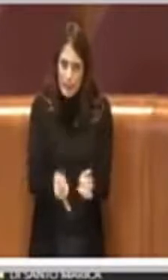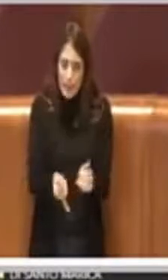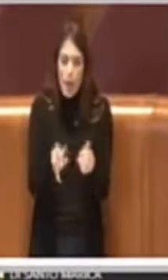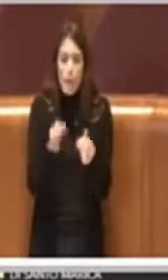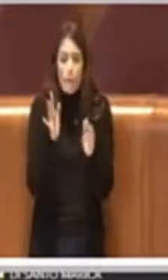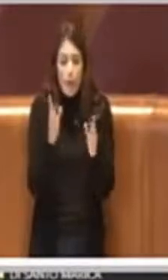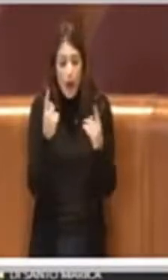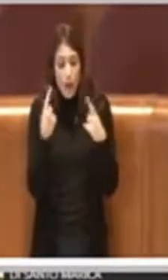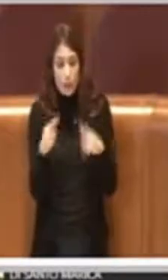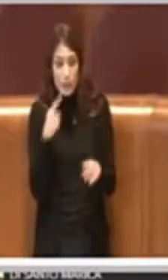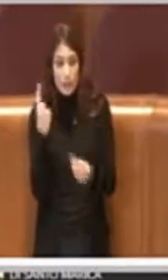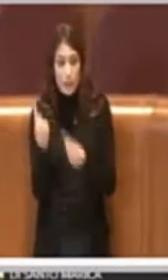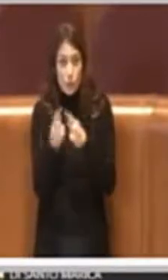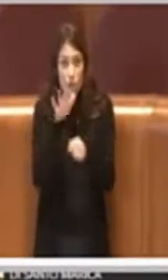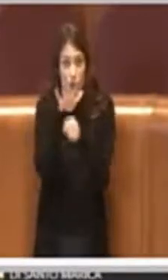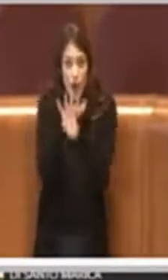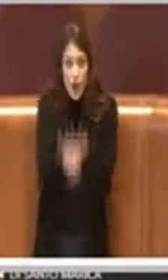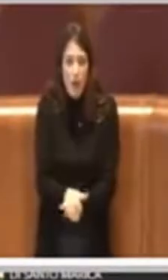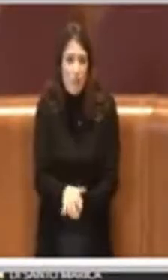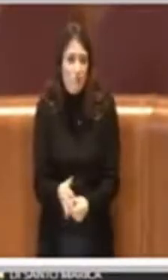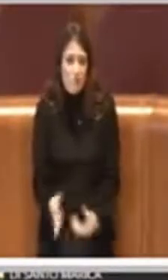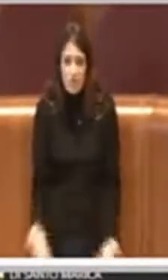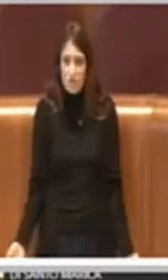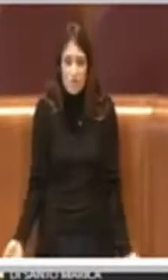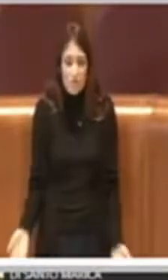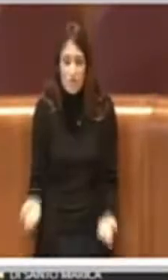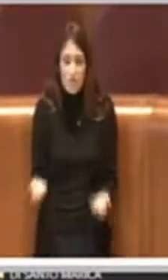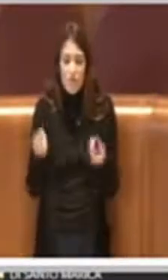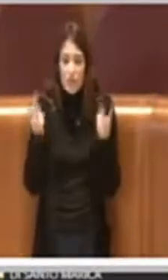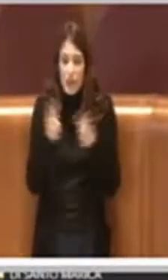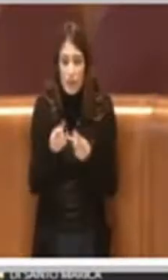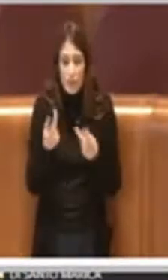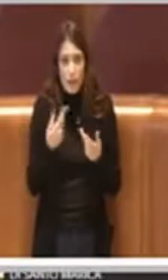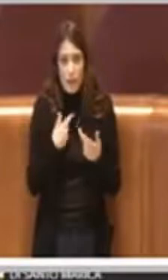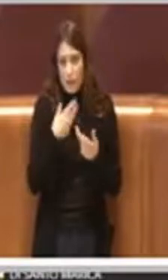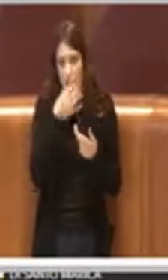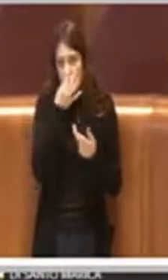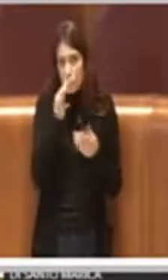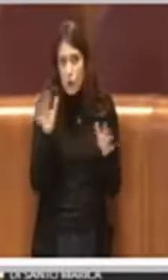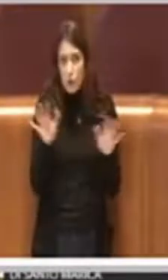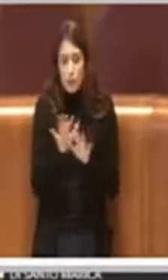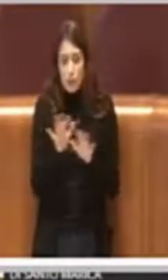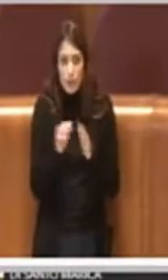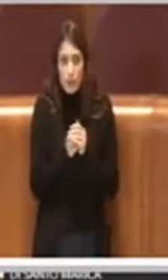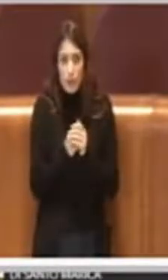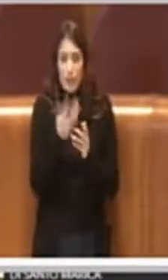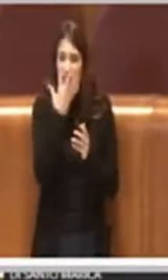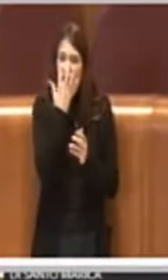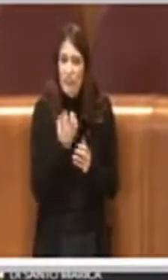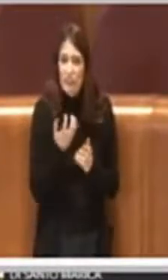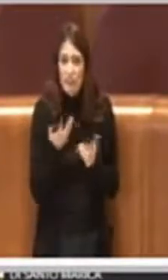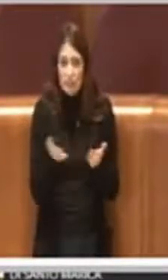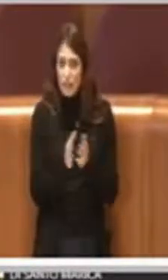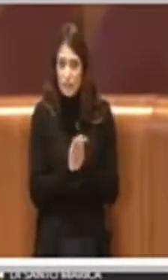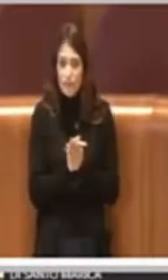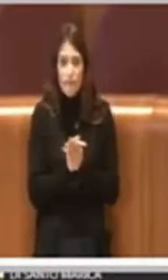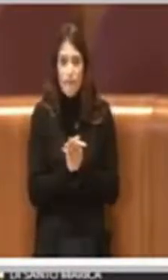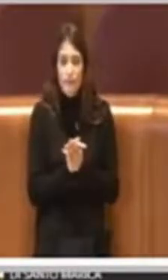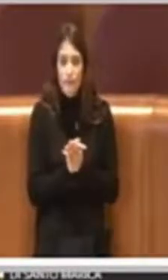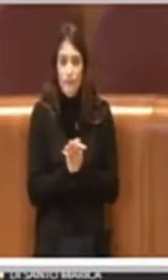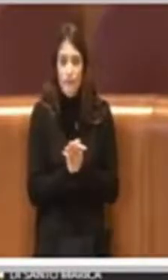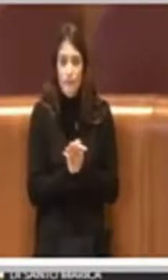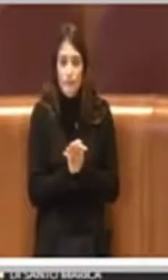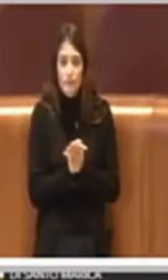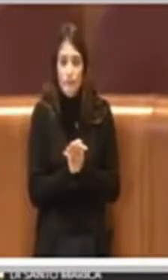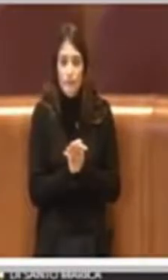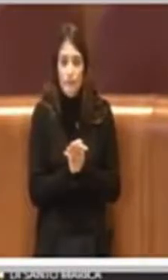caso, a mio avviso, è veramente deprecabile, insomma, è veramente triste. Piuttosto